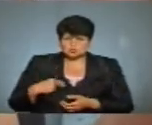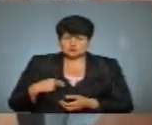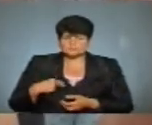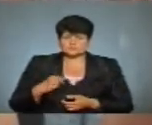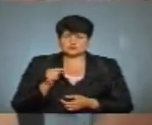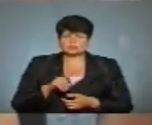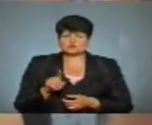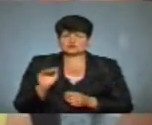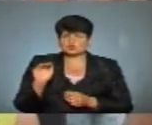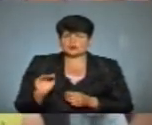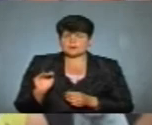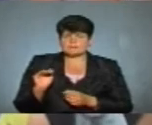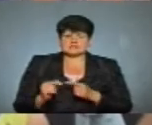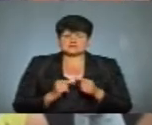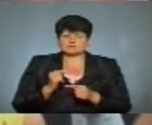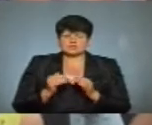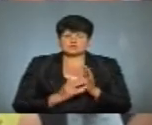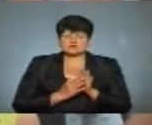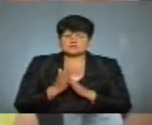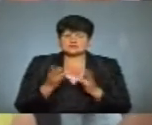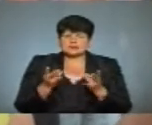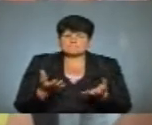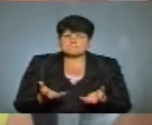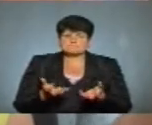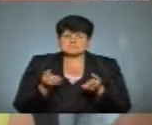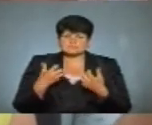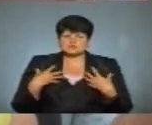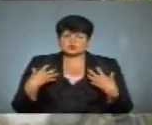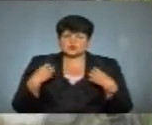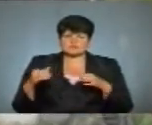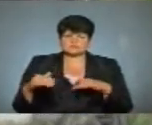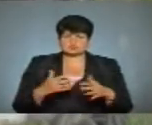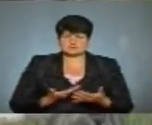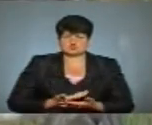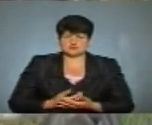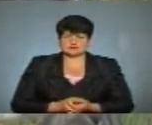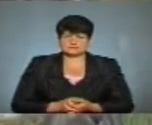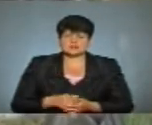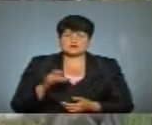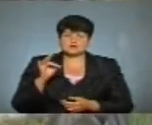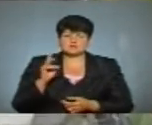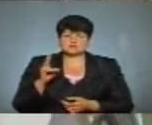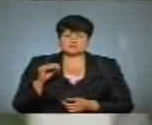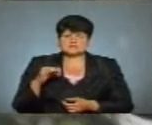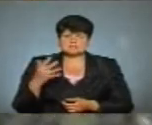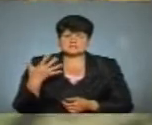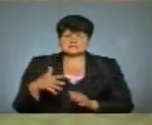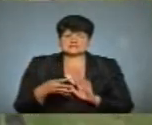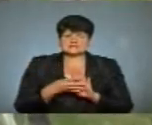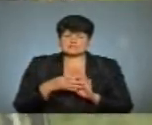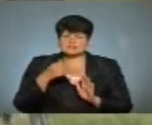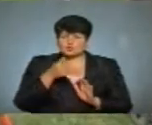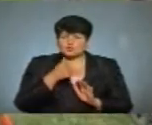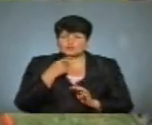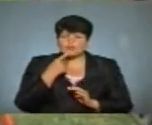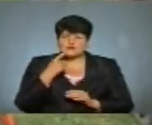тому що менше покоління росте і треба підтримувати здоровий спосіб життя. Роману Хундзію 59 років. Чоловік